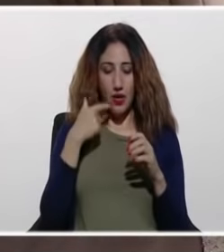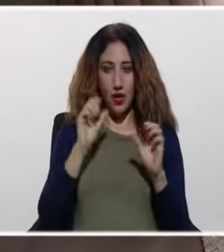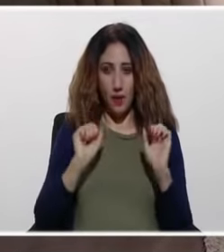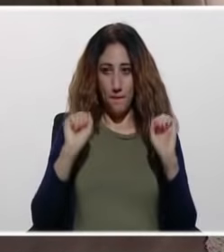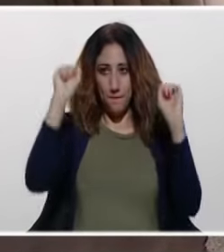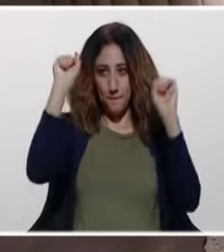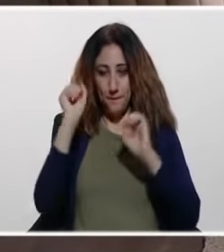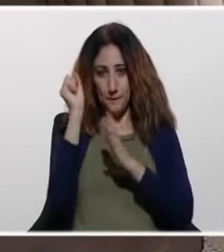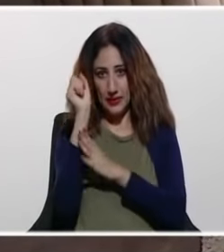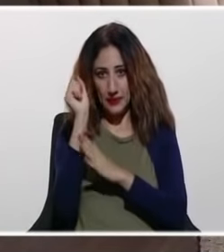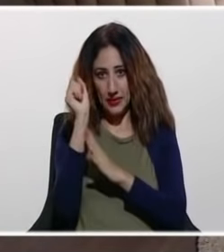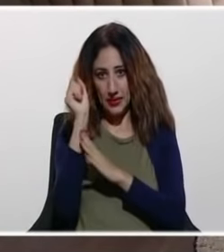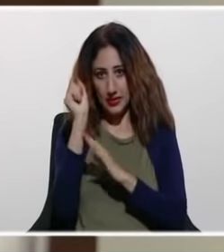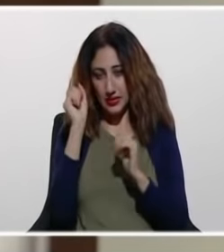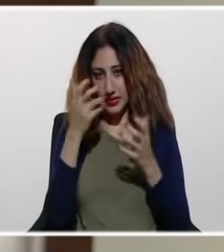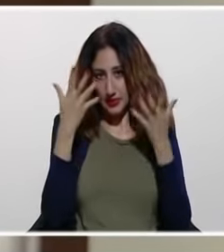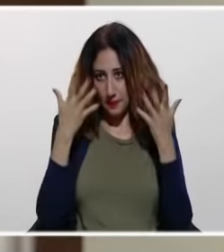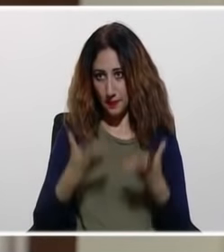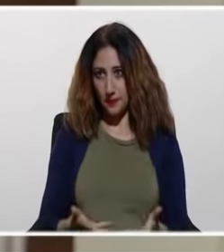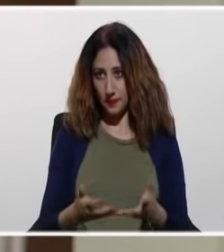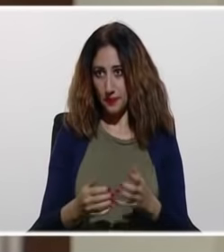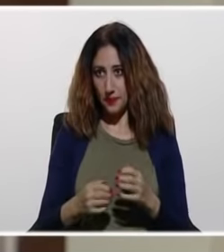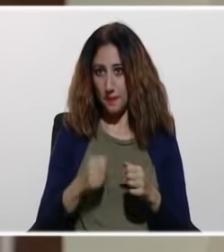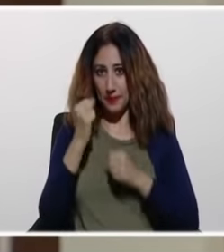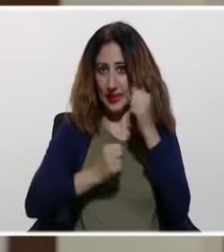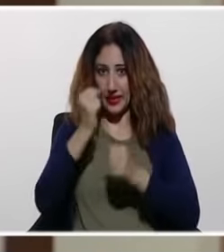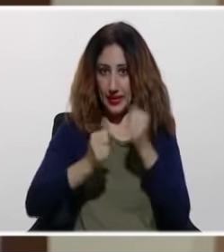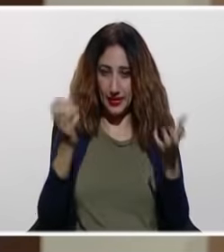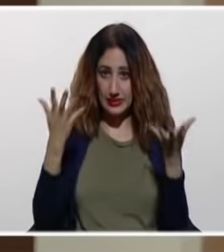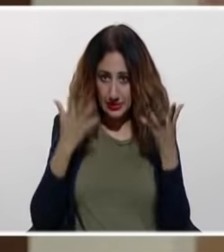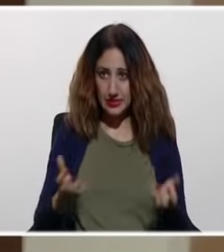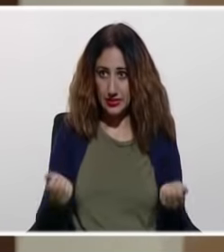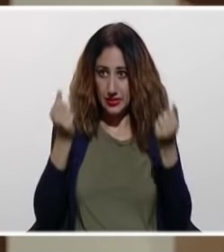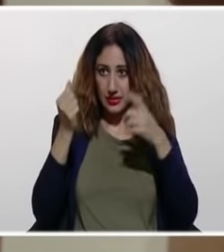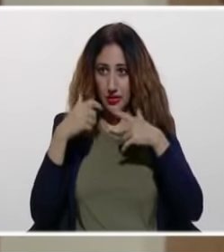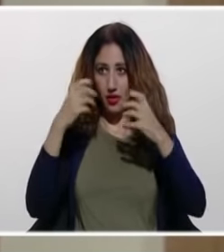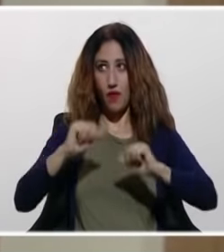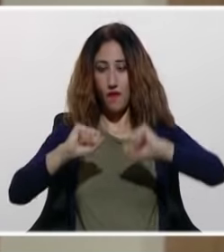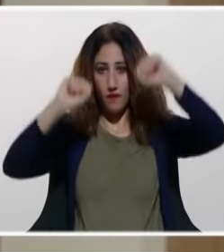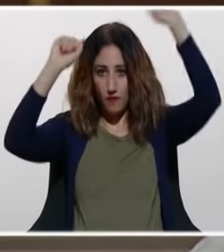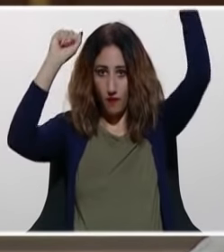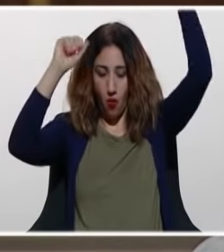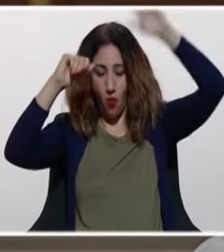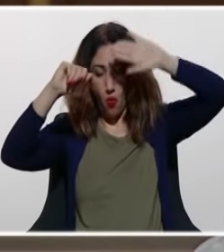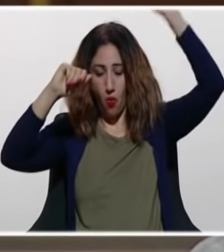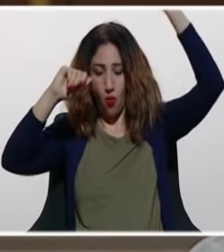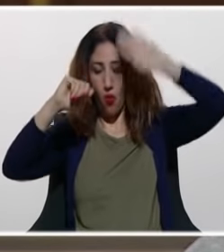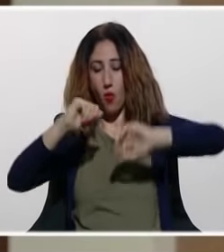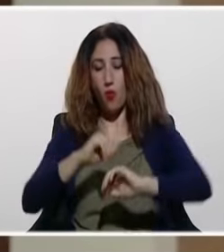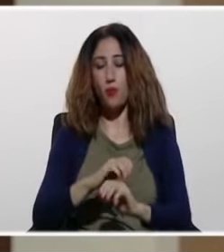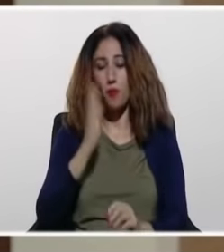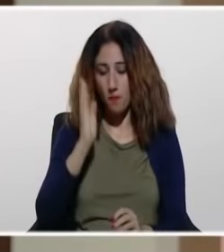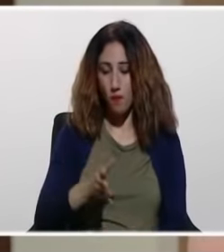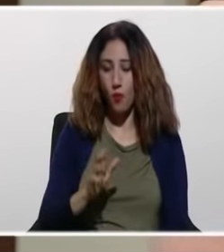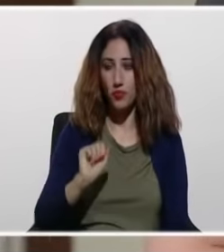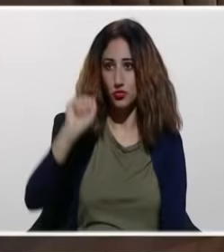بيه. في اوزان بتشيلها وبتجري بيها. في اوزان برفعها على عرضه 4.5 متر. انت ممكن تشيل اي حد؟ في